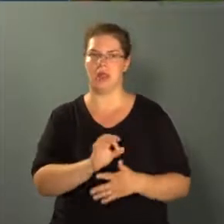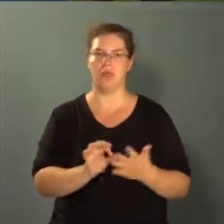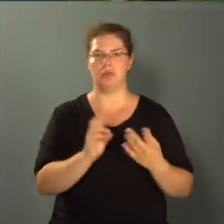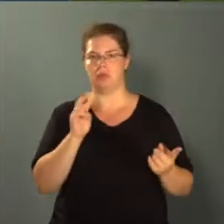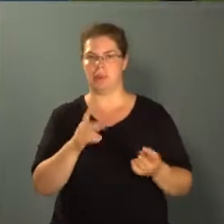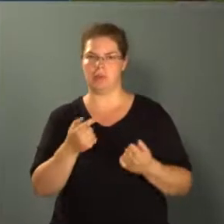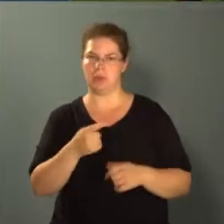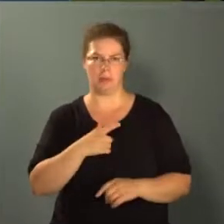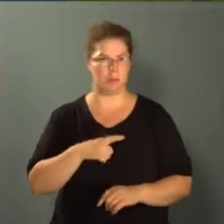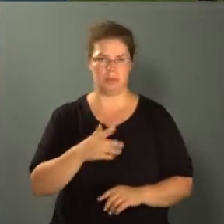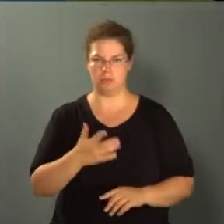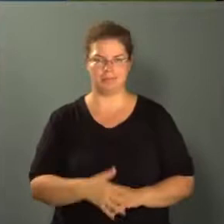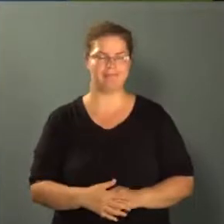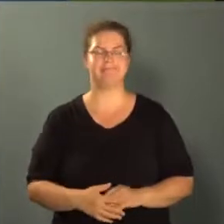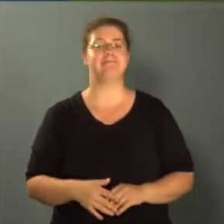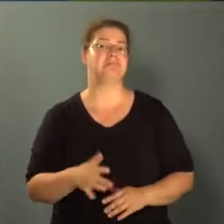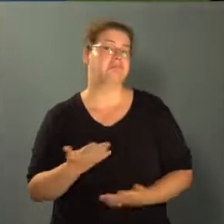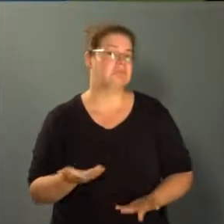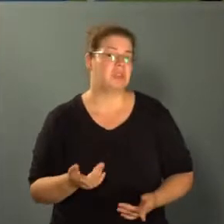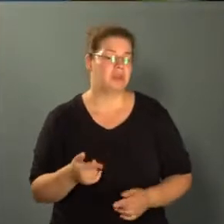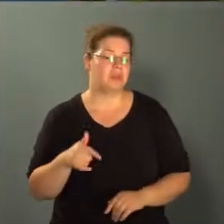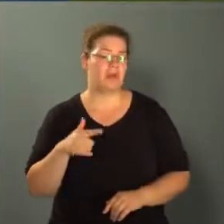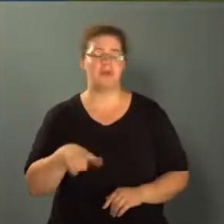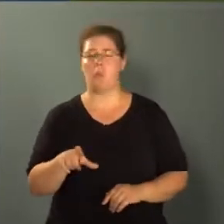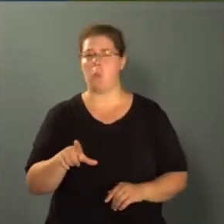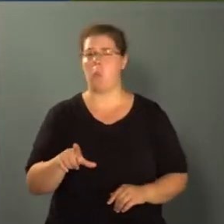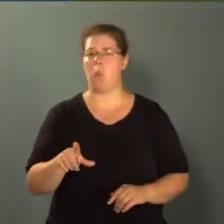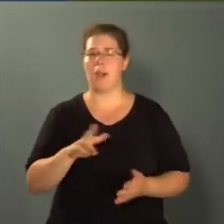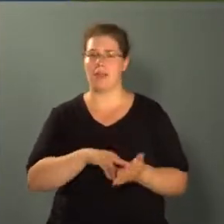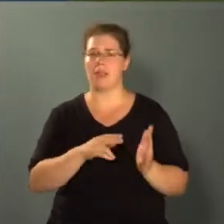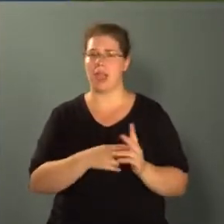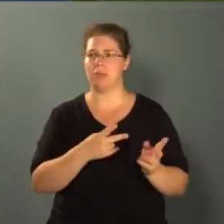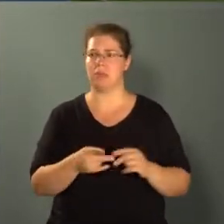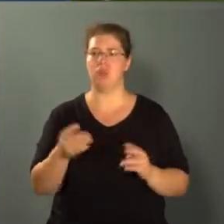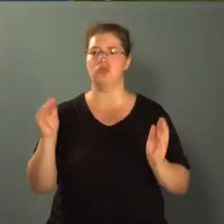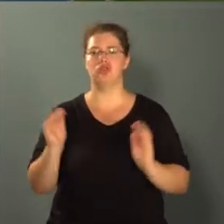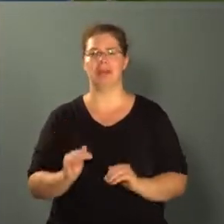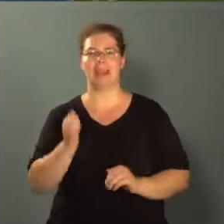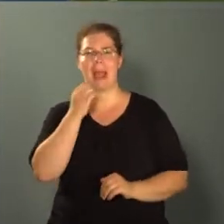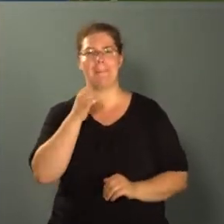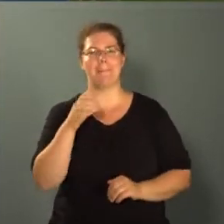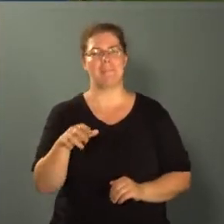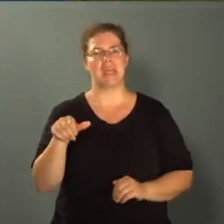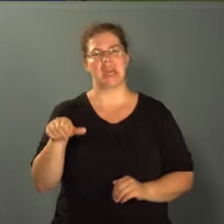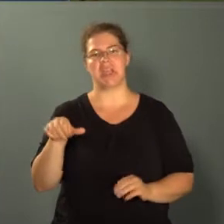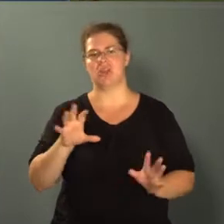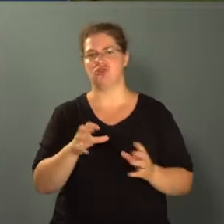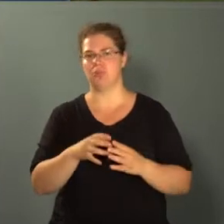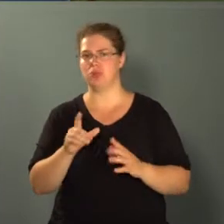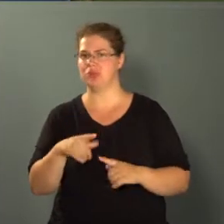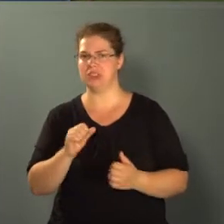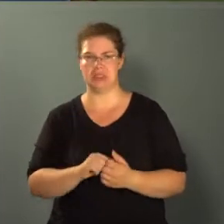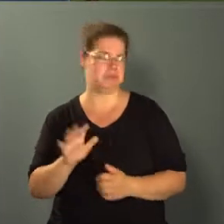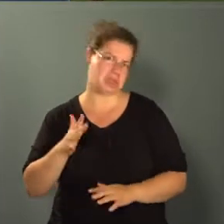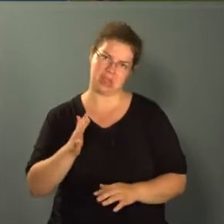előírások szempontjából volt-e? Egyelőre ugye volt tervbevé, hogy esetleg csökkentik az NB1-es csapatok létszámát, ez